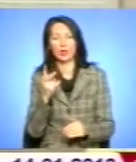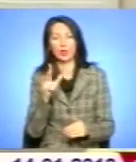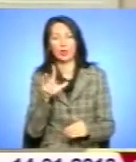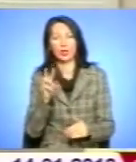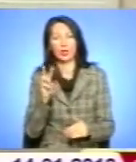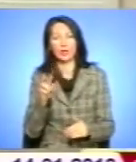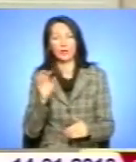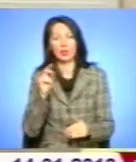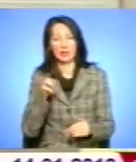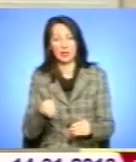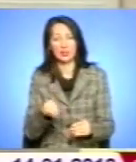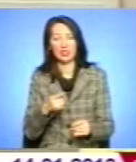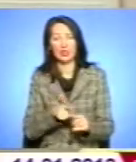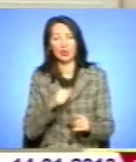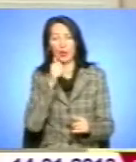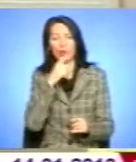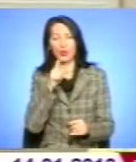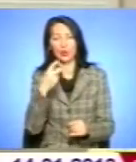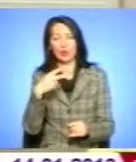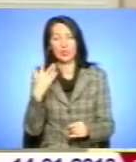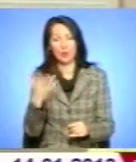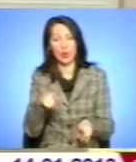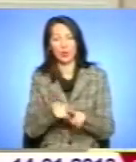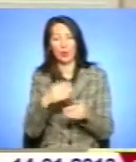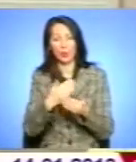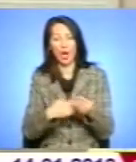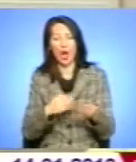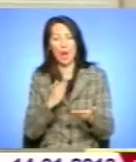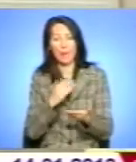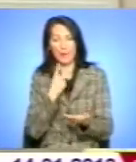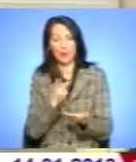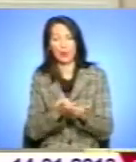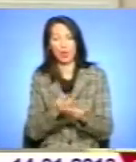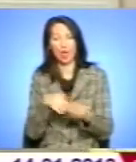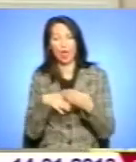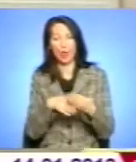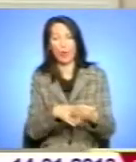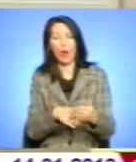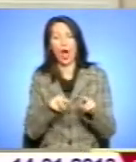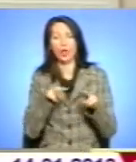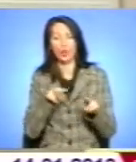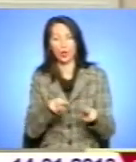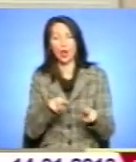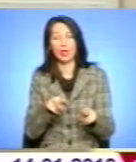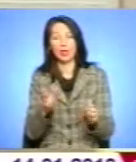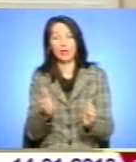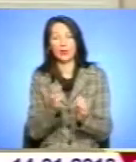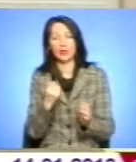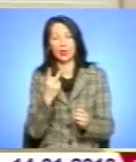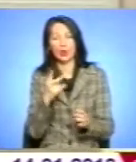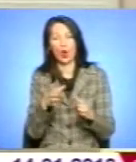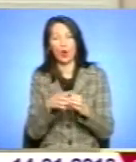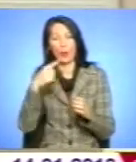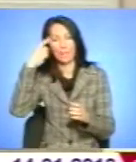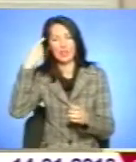102,3 000, цьогоріч 125, так як передбачено в програмі. Допомога на догляд за інвалідами першої і другої групи за психічно